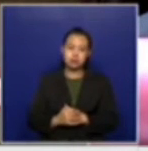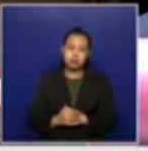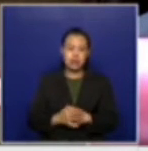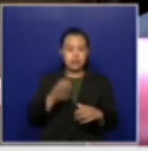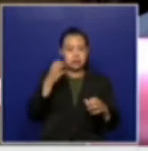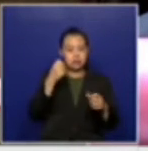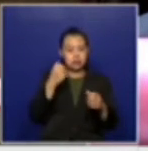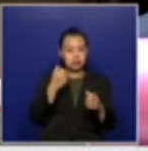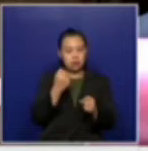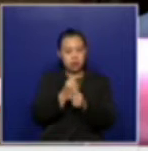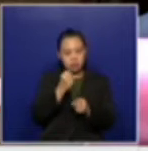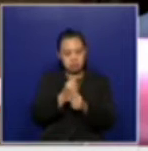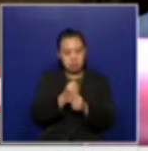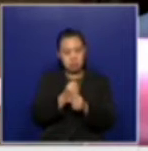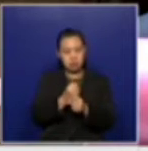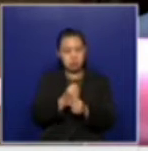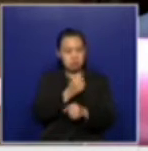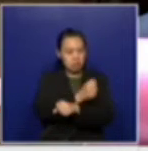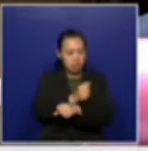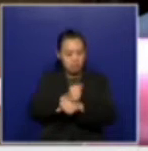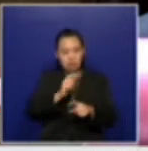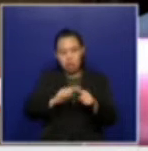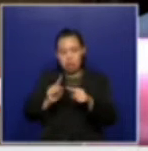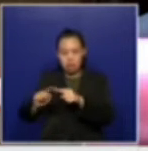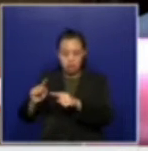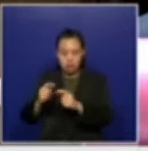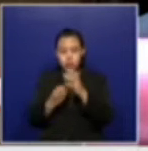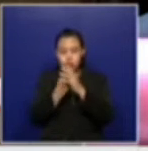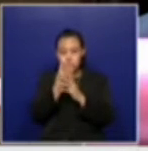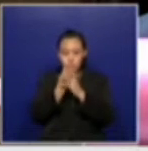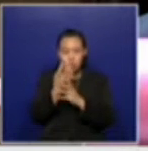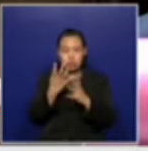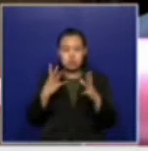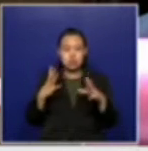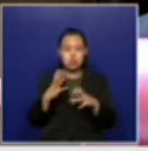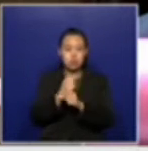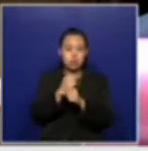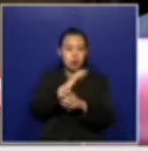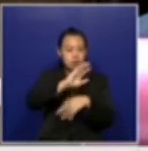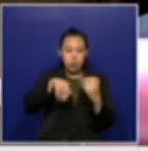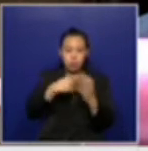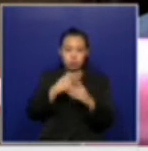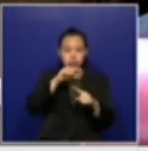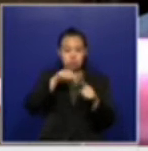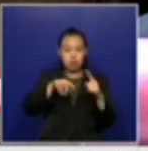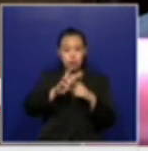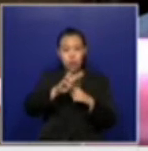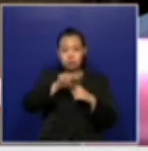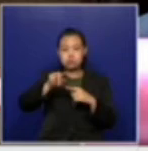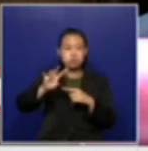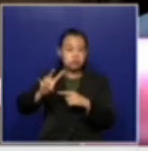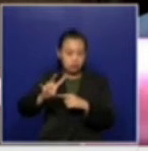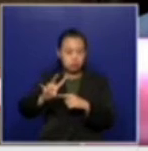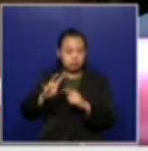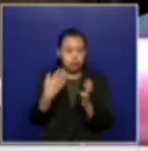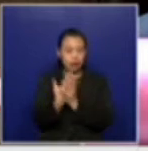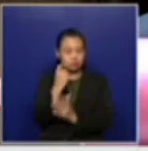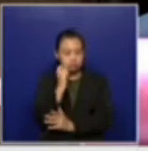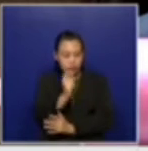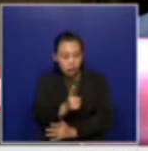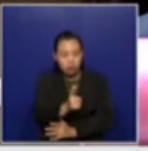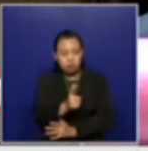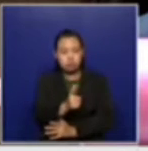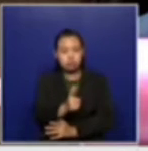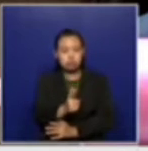างๆเหล่านี้ผู้ประกอบการต้องจ่ายดอกเบี้ยสูงถึง 6-7% ด้วยซ้ำไปแม้ธนาคารแห่งประเทศไทยจะก